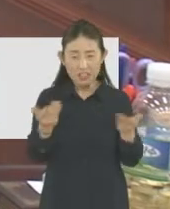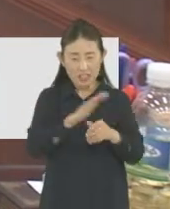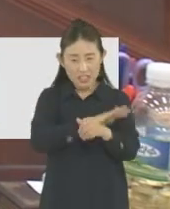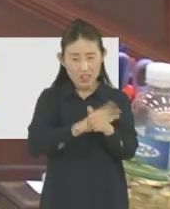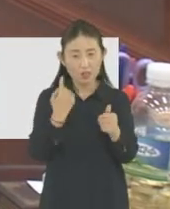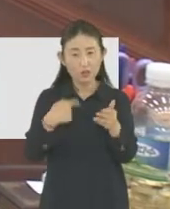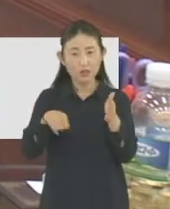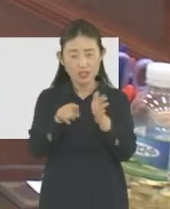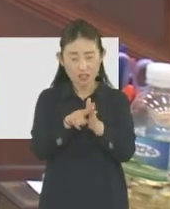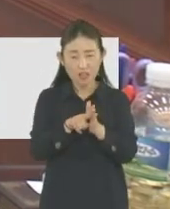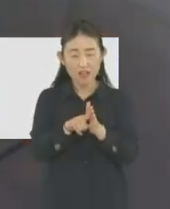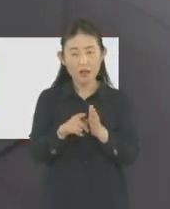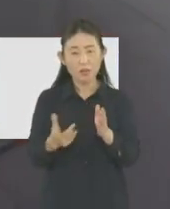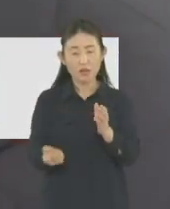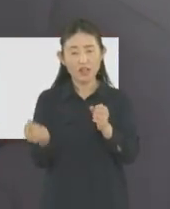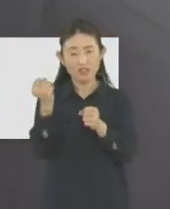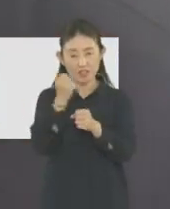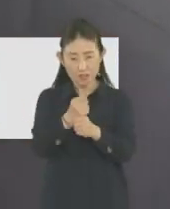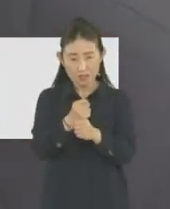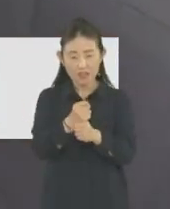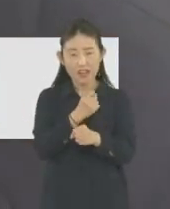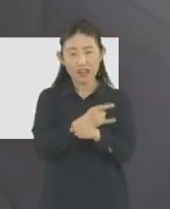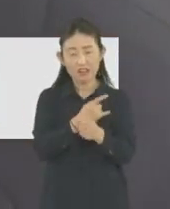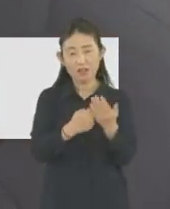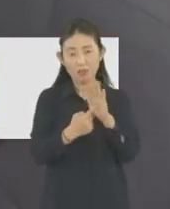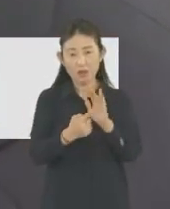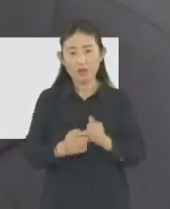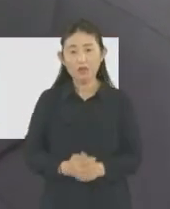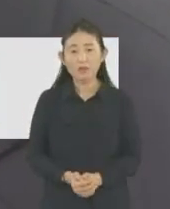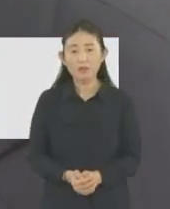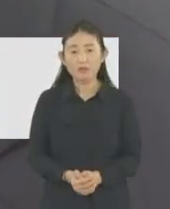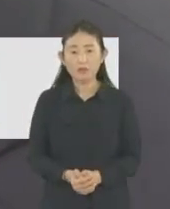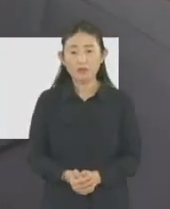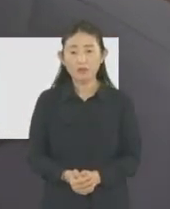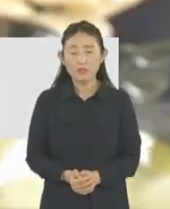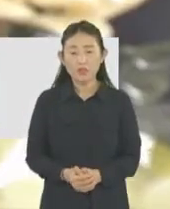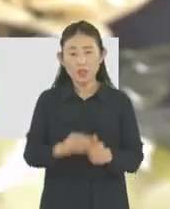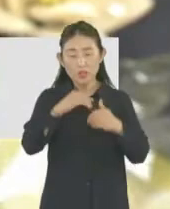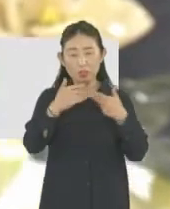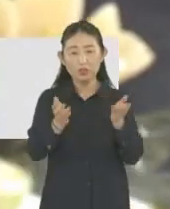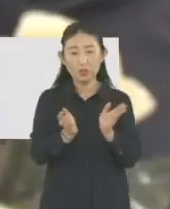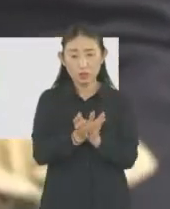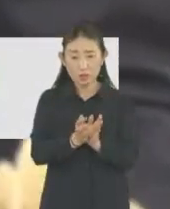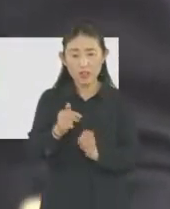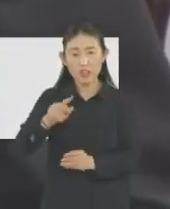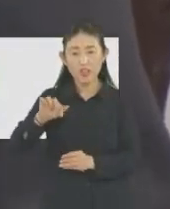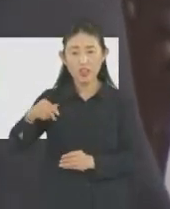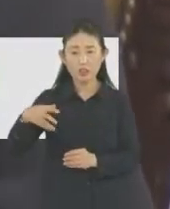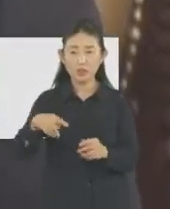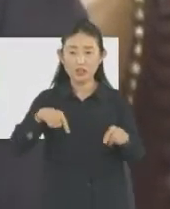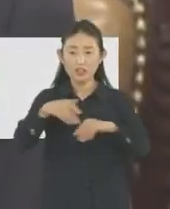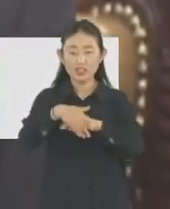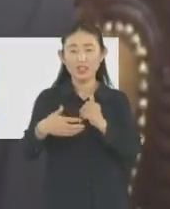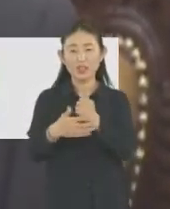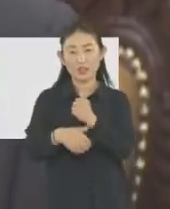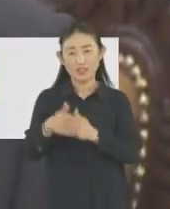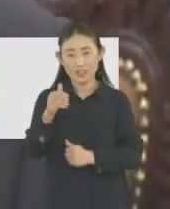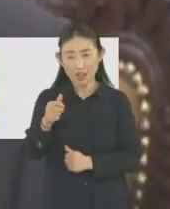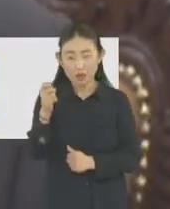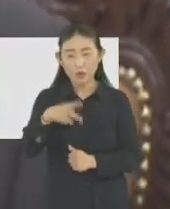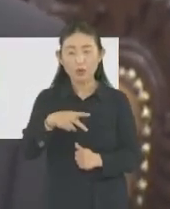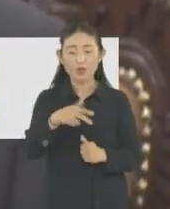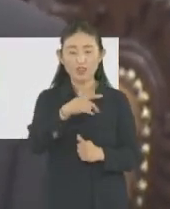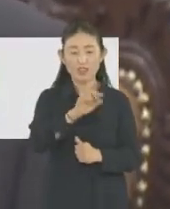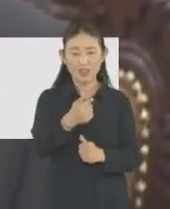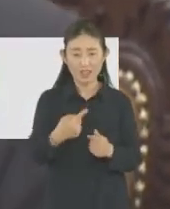수 있도록 당을 신속하게 정비 하겠다고 밝혔습니다 국민의 힘 지도부의 성 1종 정책위 의장에 이어 정진석 부의장